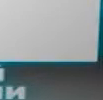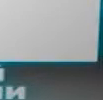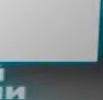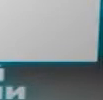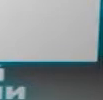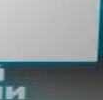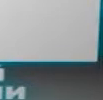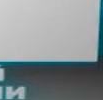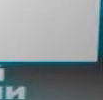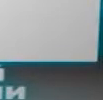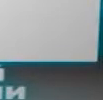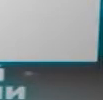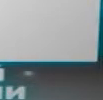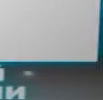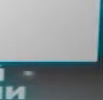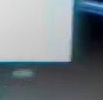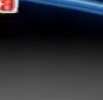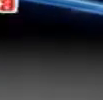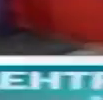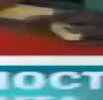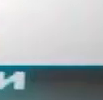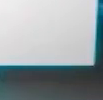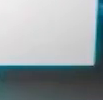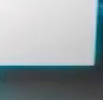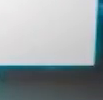пен сенімділіктің кепілі.